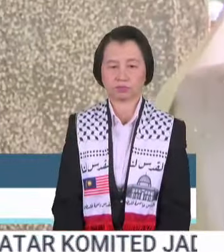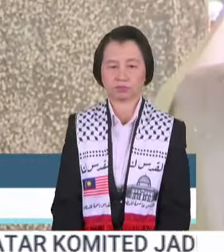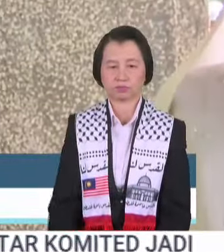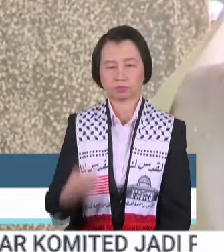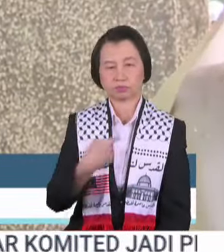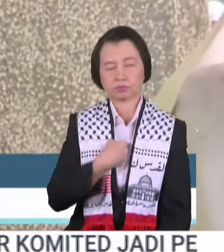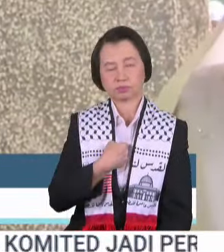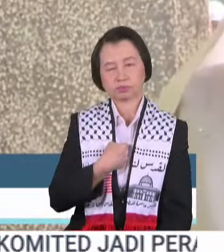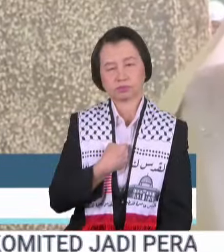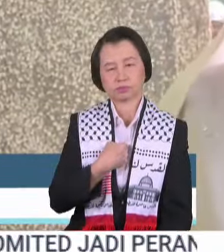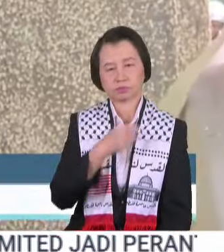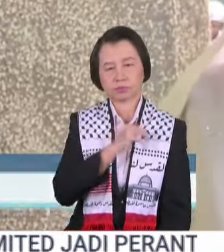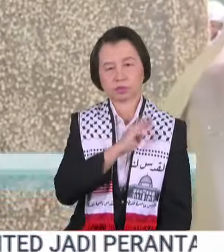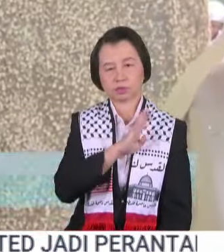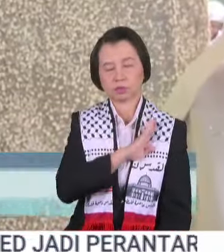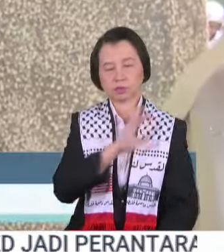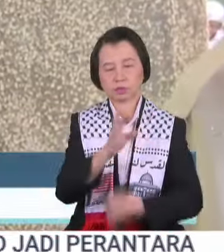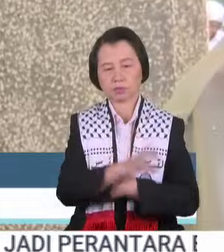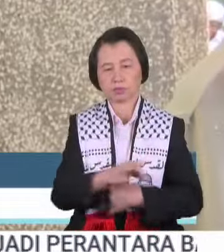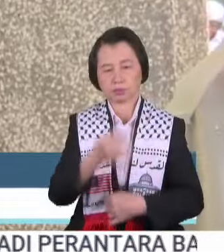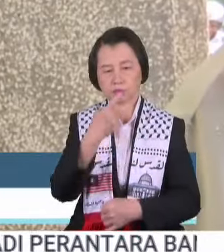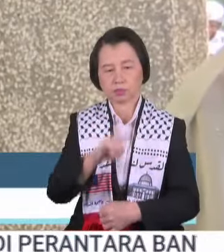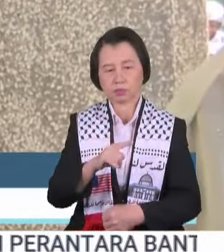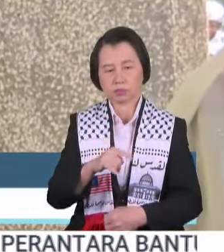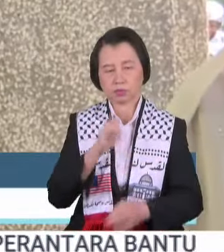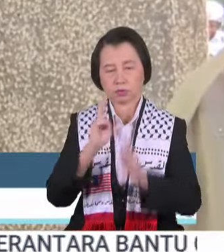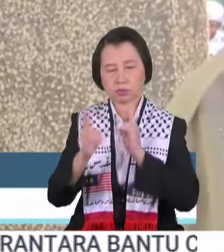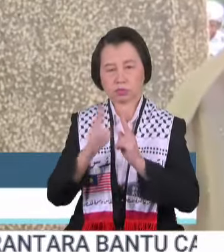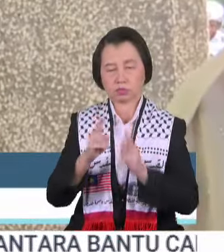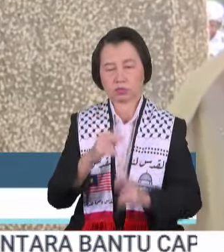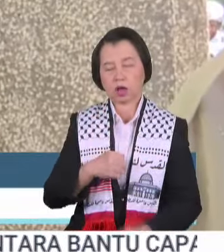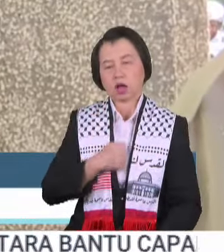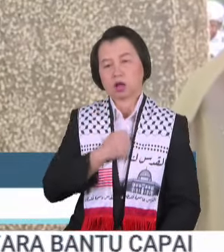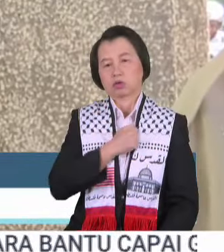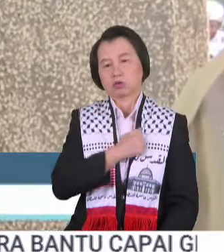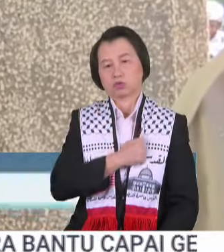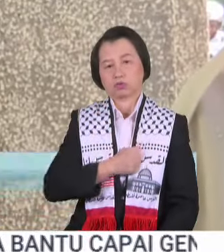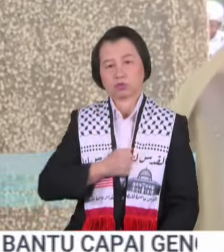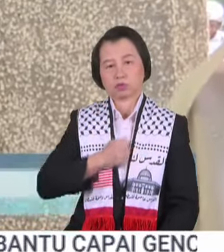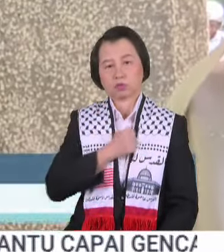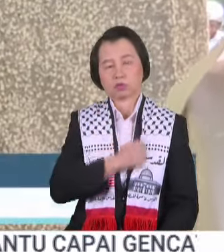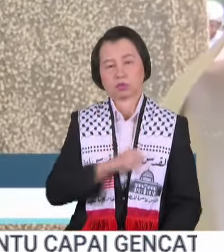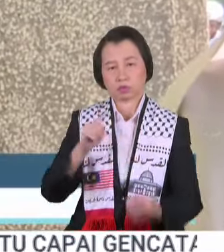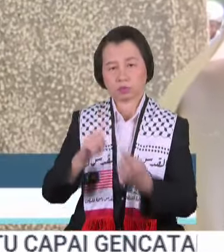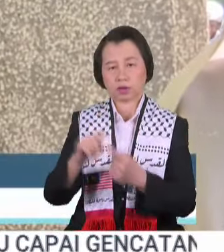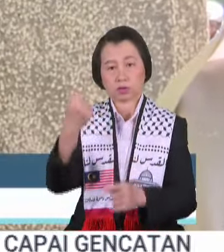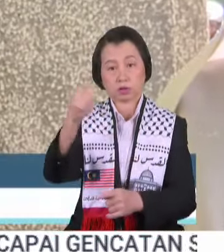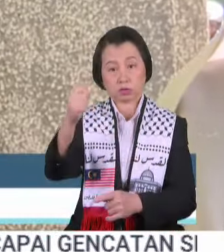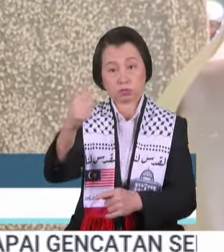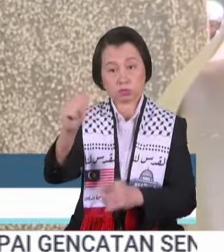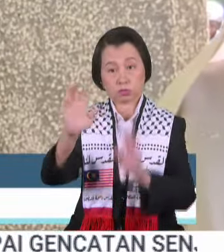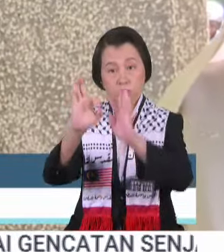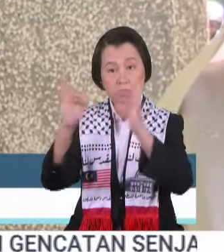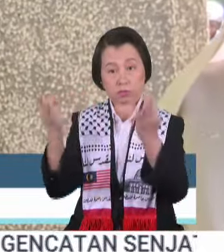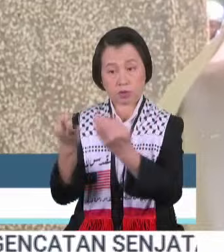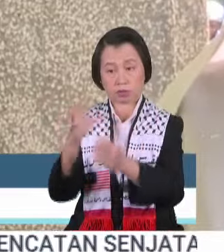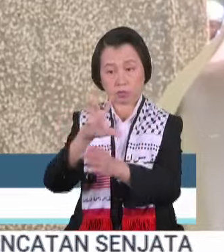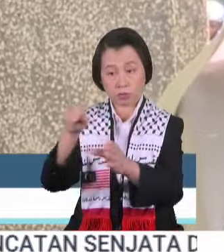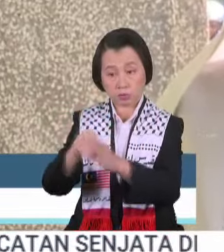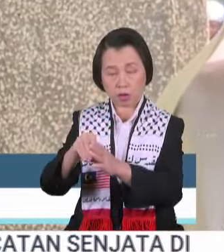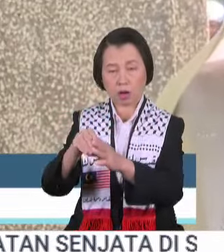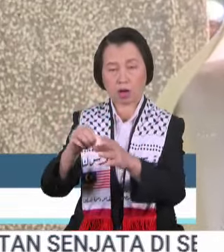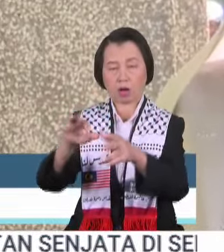Saya bagi pihak kerajaan negeri ingin meratapkan ucapan takziah kepada 10 keluarga yang terlibat